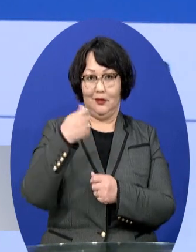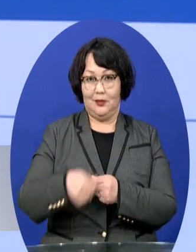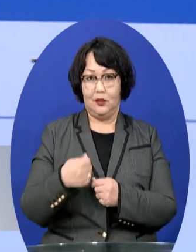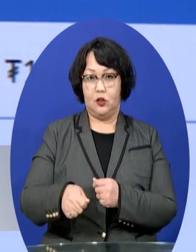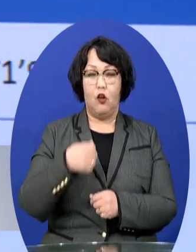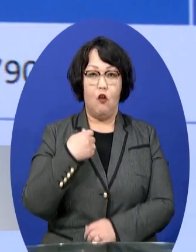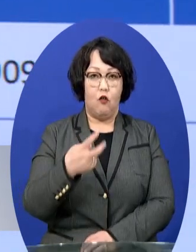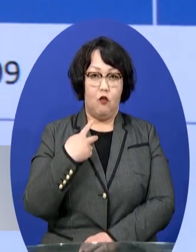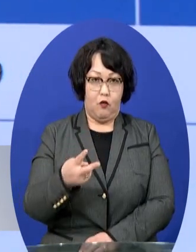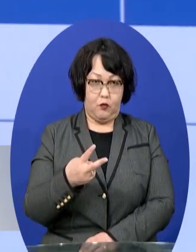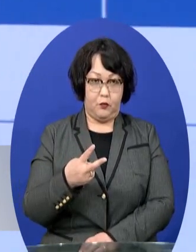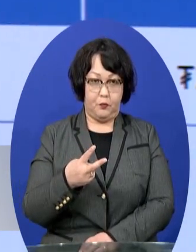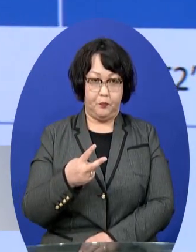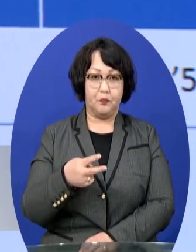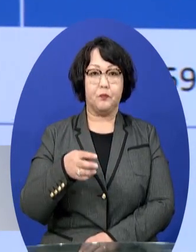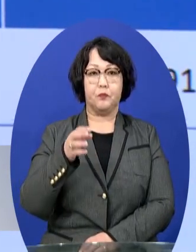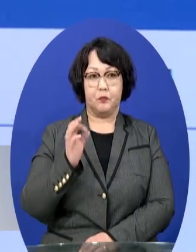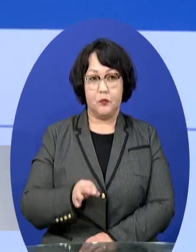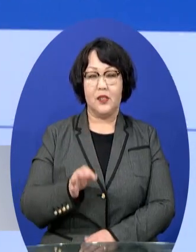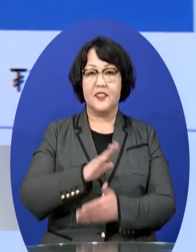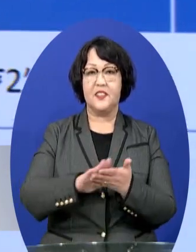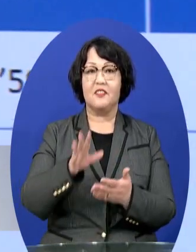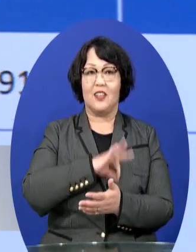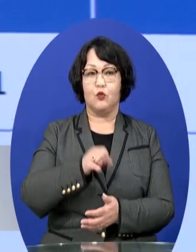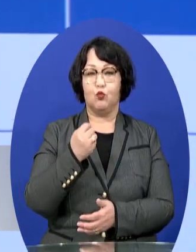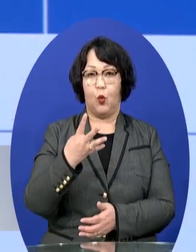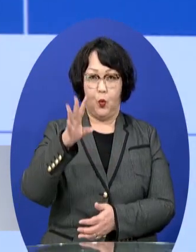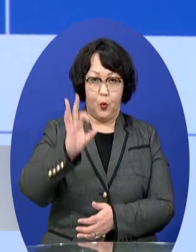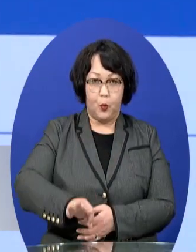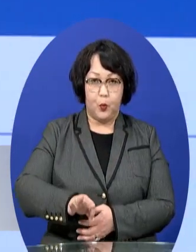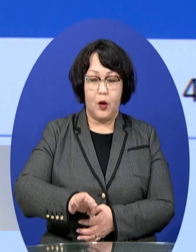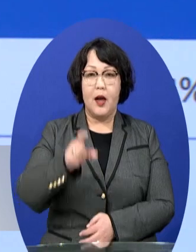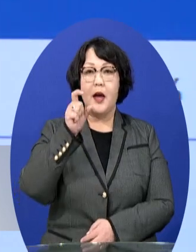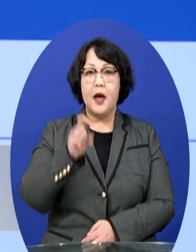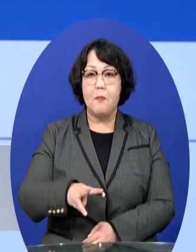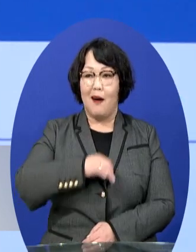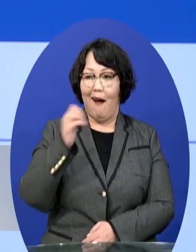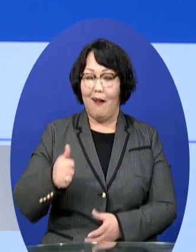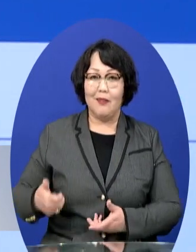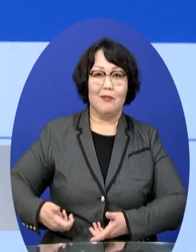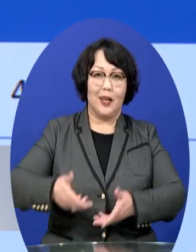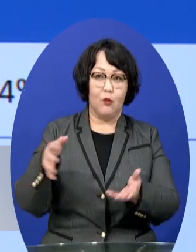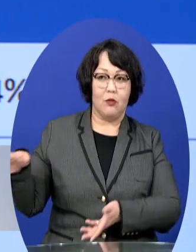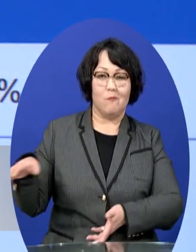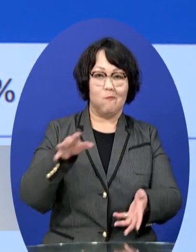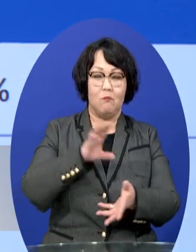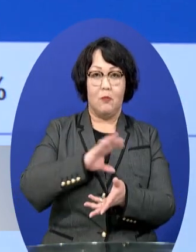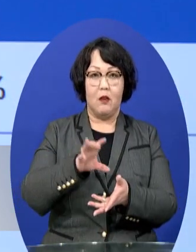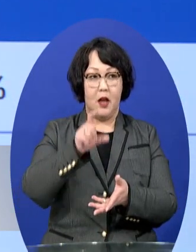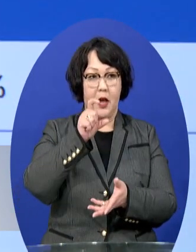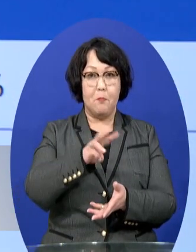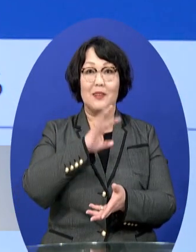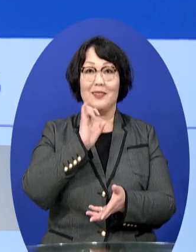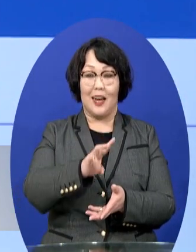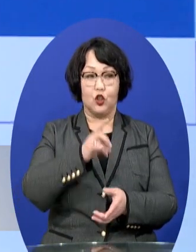бол 22%, цэвэр ашиг дээр 4% гэдэг үндсэндээ ийм хангар нийлүүлэх байгууллагаас эмийн санд бол нэг